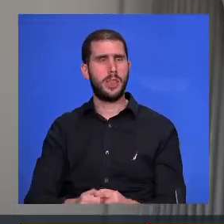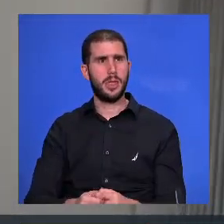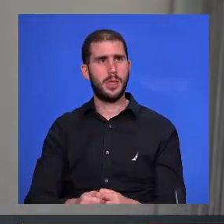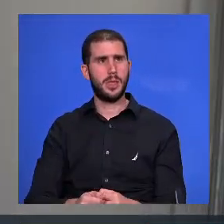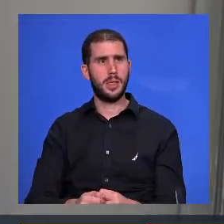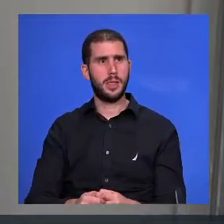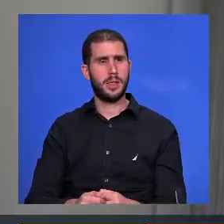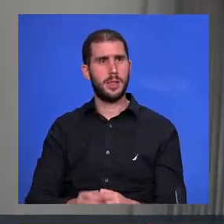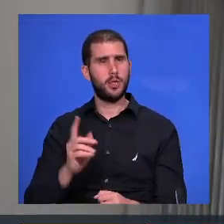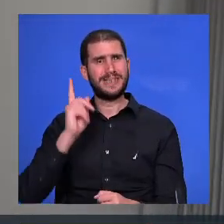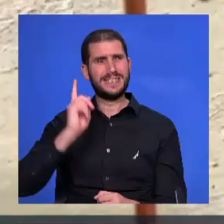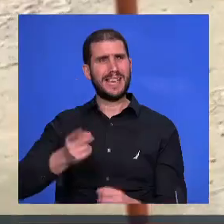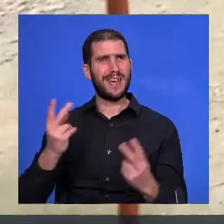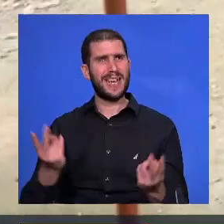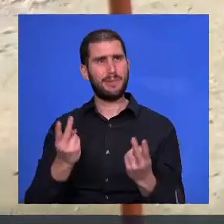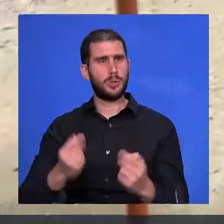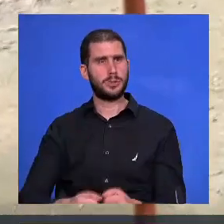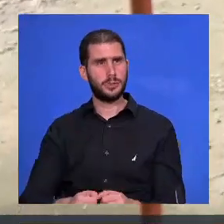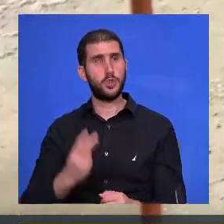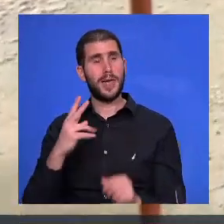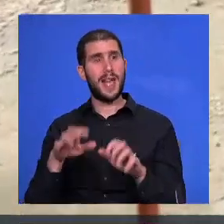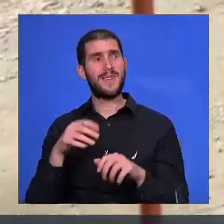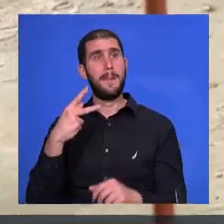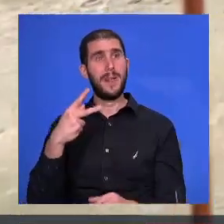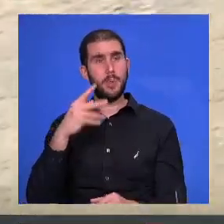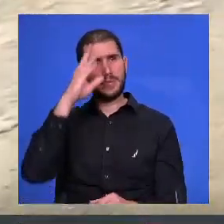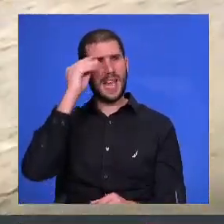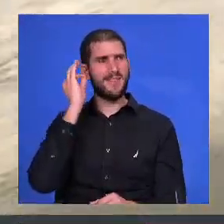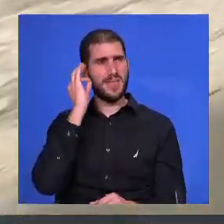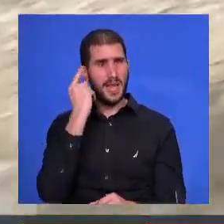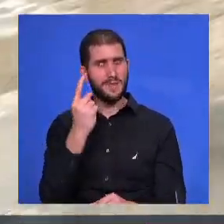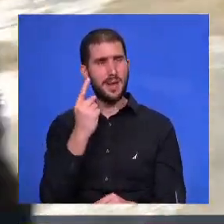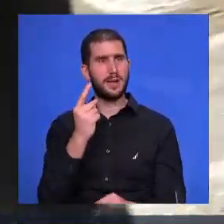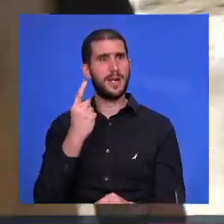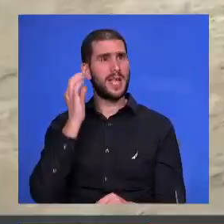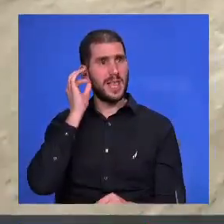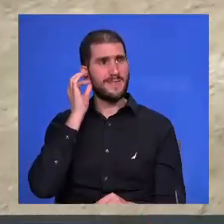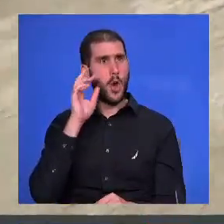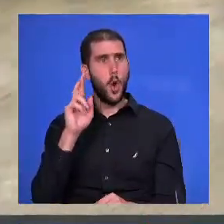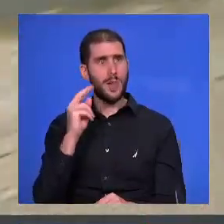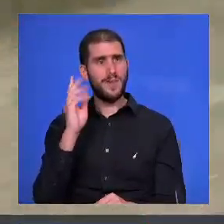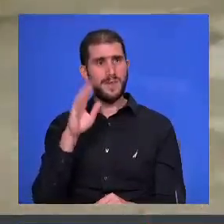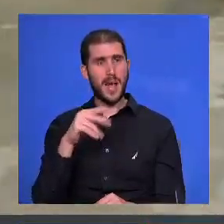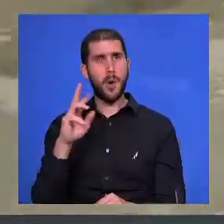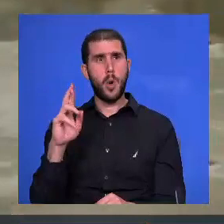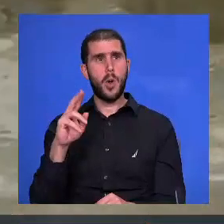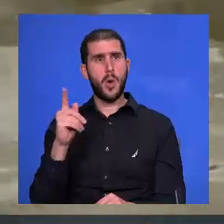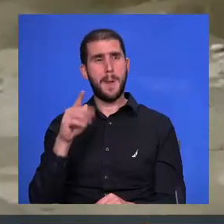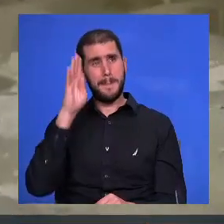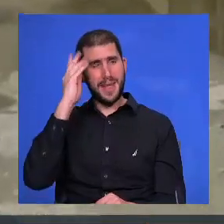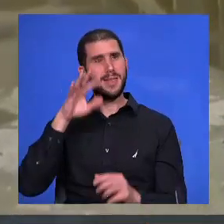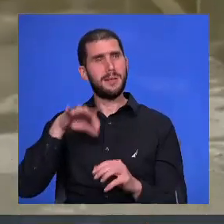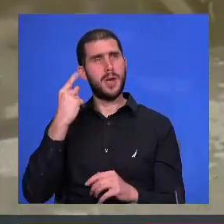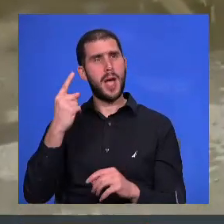צו חיפוש. שני כלבי פיטבול, זכר ונקבה, נקבה מגזע רוטוויילר וגם רועה בלגית, הם נמצאו